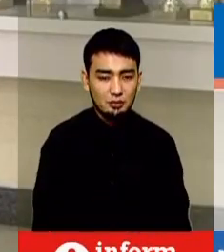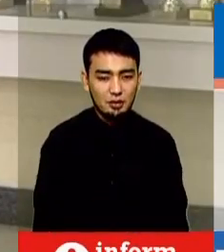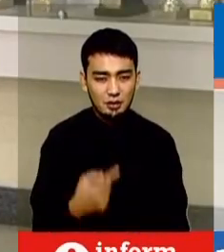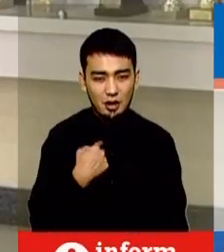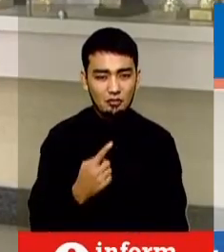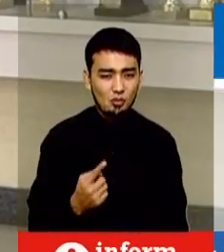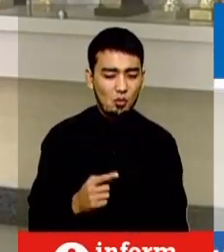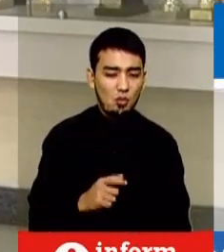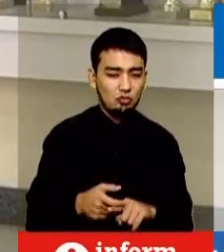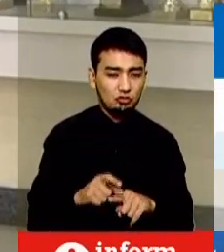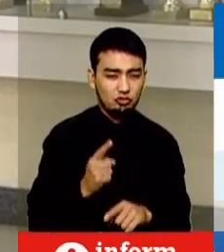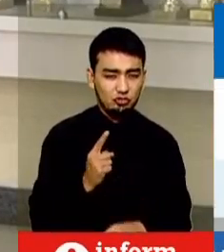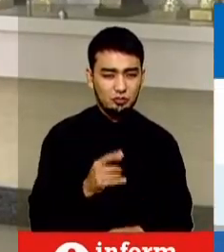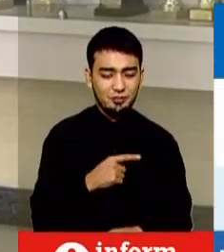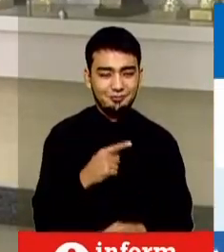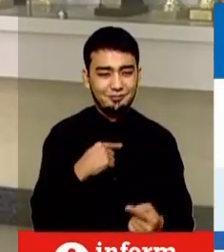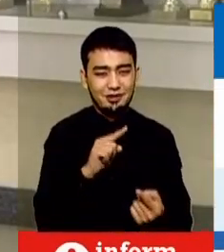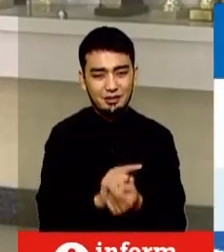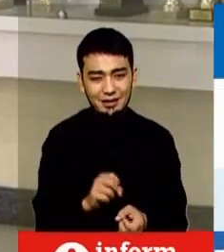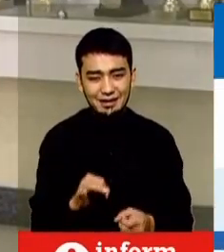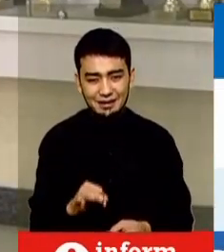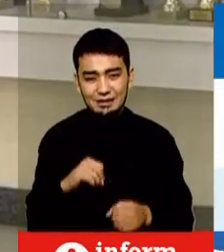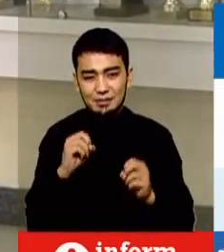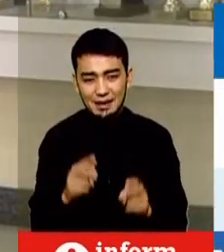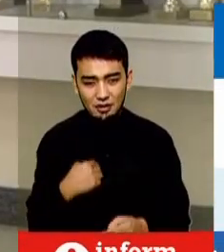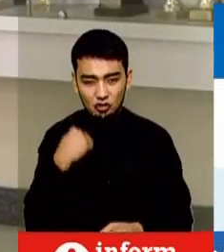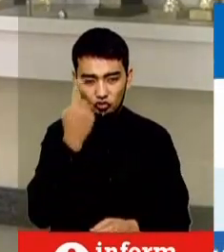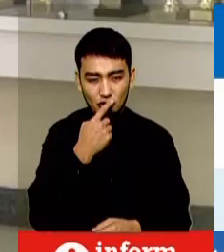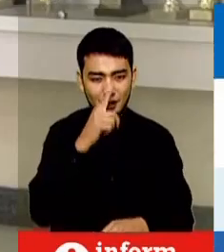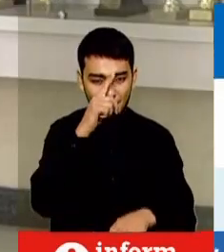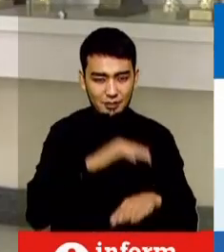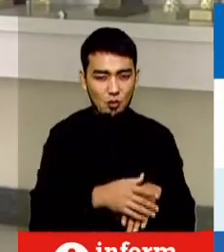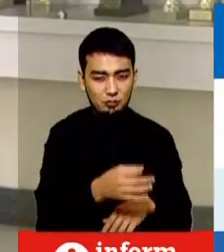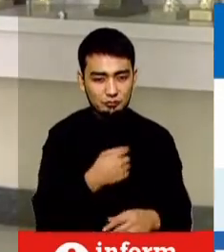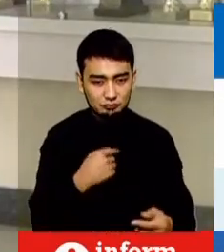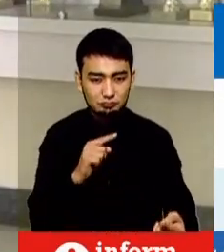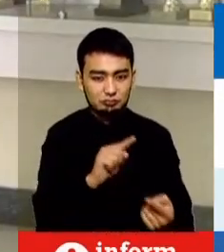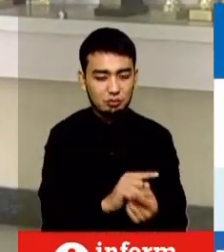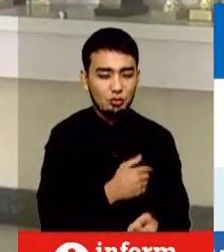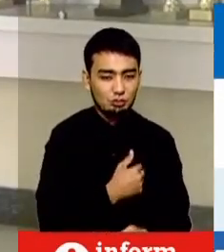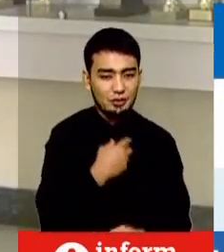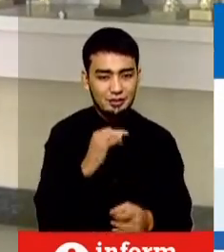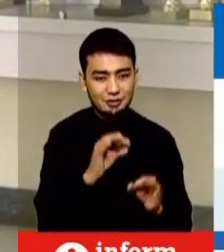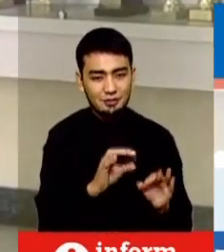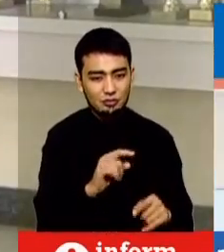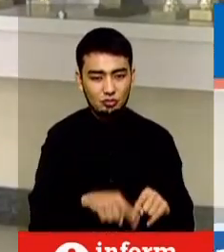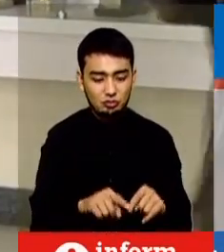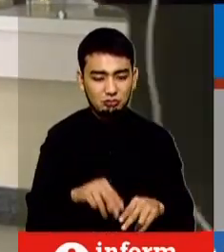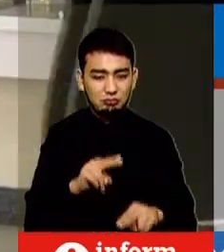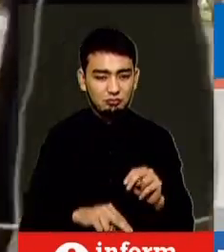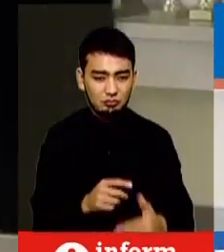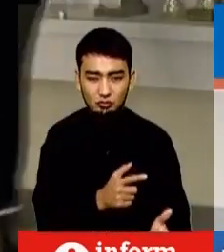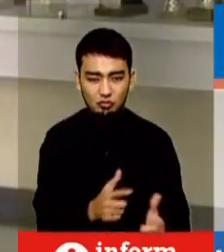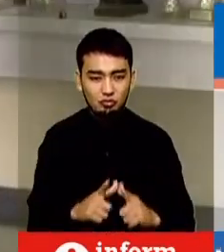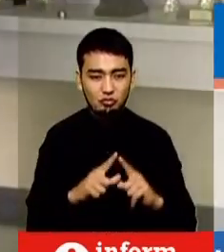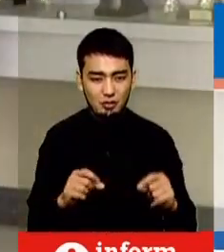этой встречи. Вот сегодня специально пришла на личный прием к акиму области, чтобы попросить поскорее завершить строительство школы.